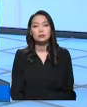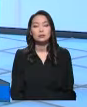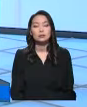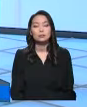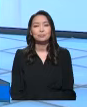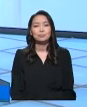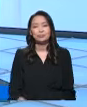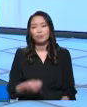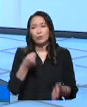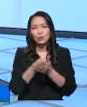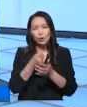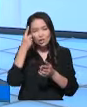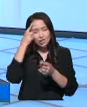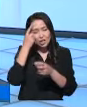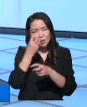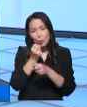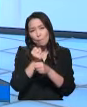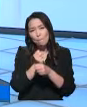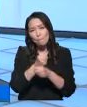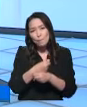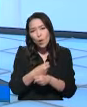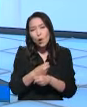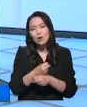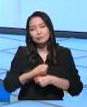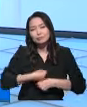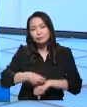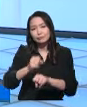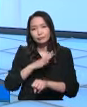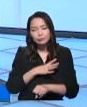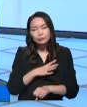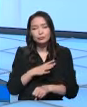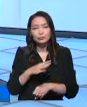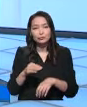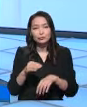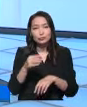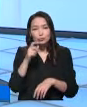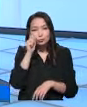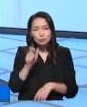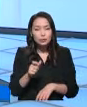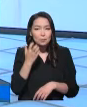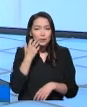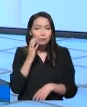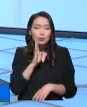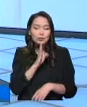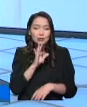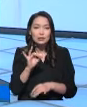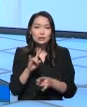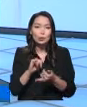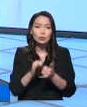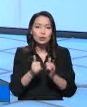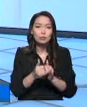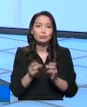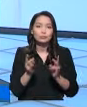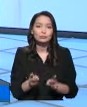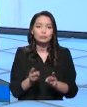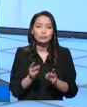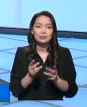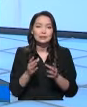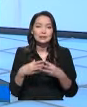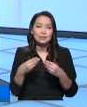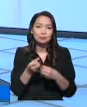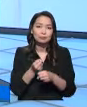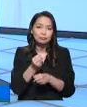До черепно-мозговой травмы избил сожитель беременную девушку из Усть-Каменогорска. Жертва бытового насилия сняла побои и